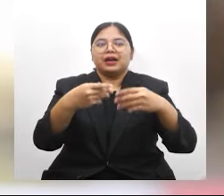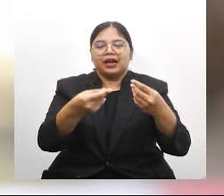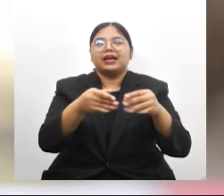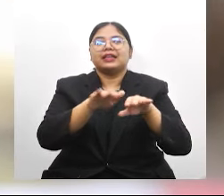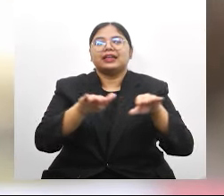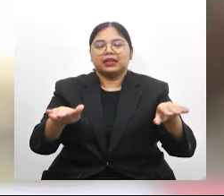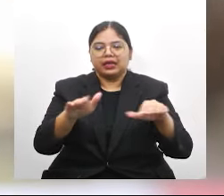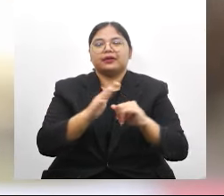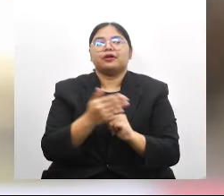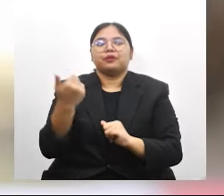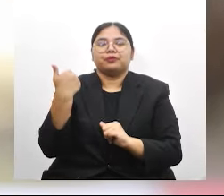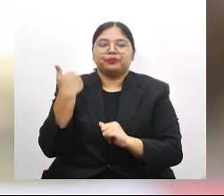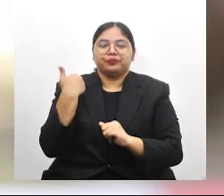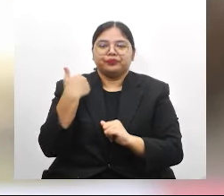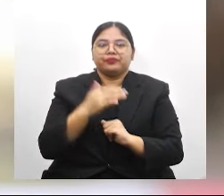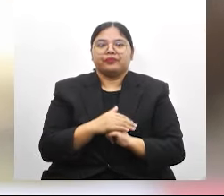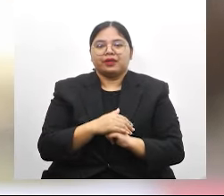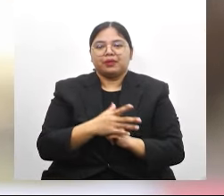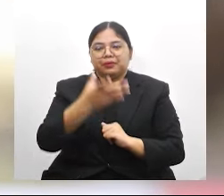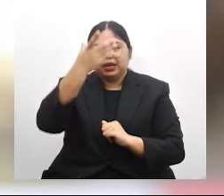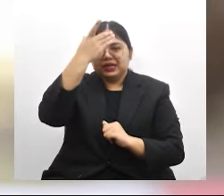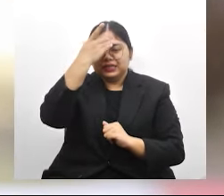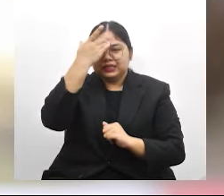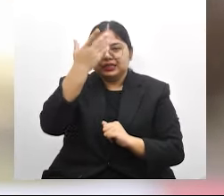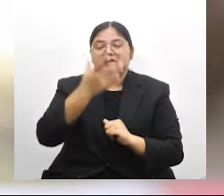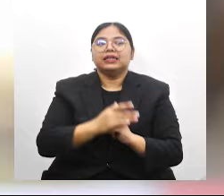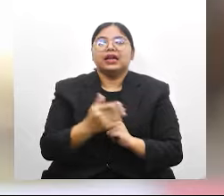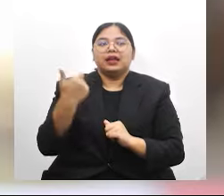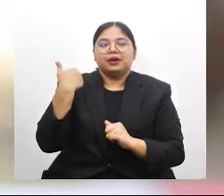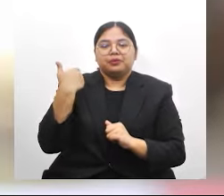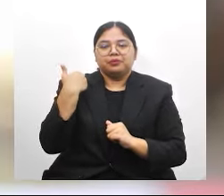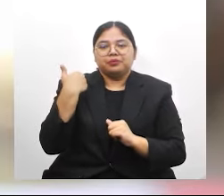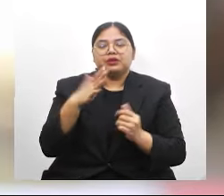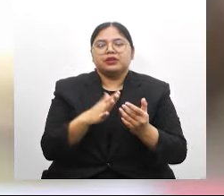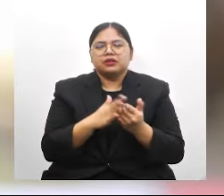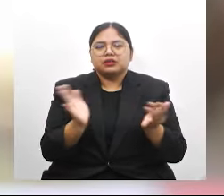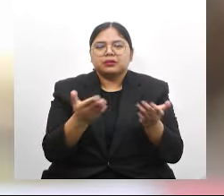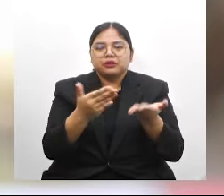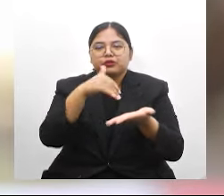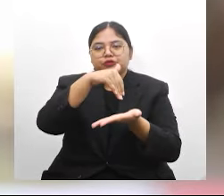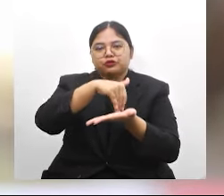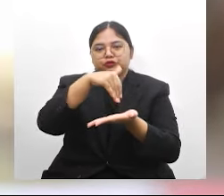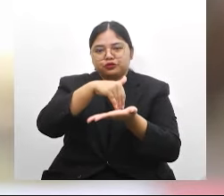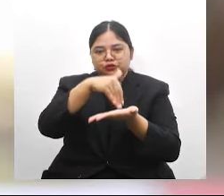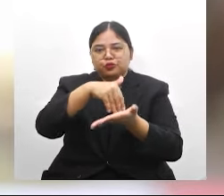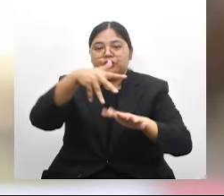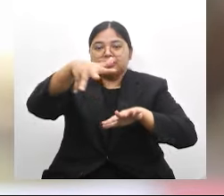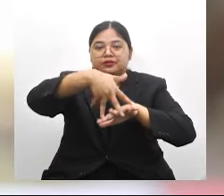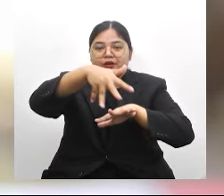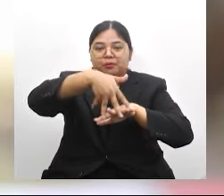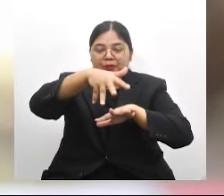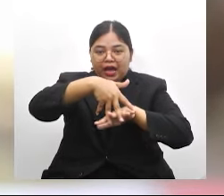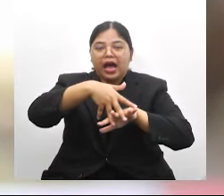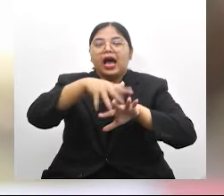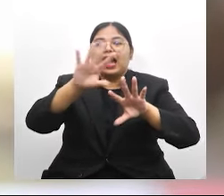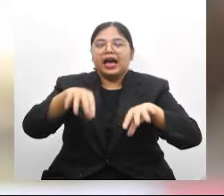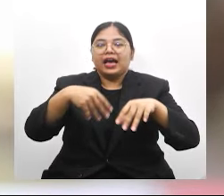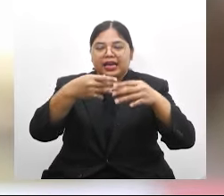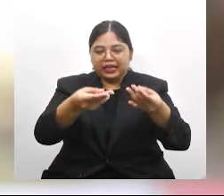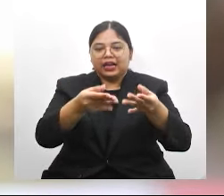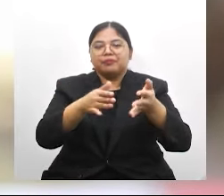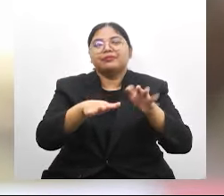นะคะท่านได้มีพระมหากรุณาธิคุณนะคะได้สร้างสูศูนย์ศิลปาชีพเป็นศูนย์ทอผ้าให้กับแม่บ้านนะคะใน